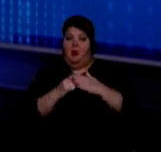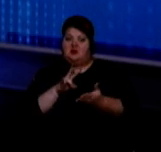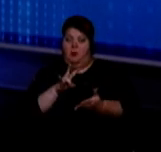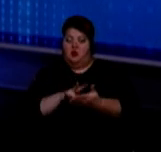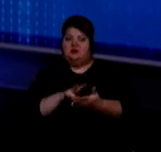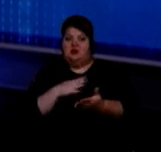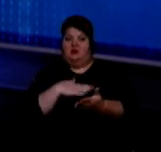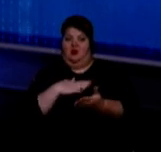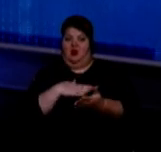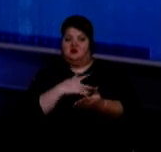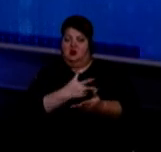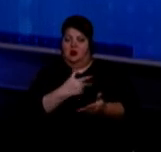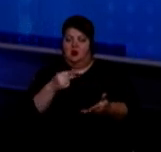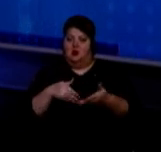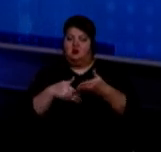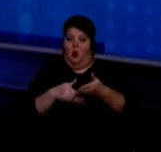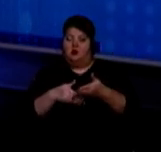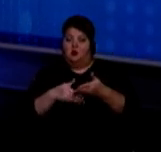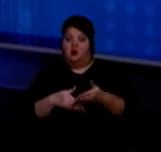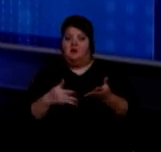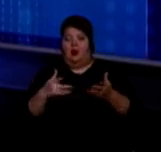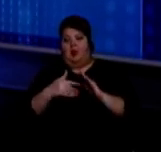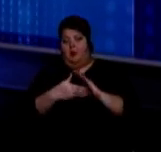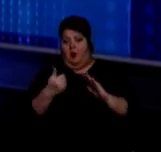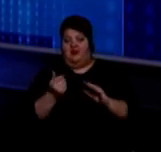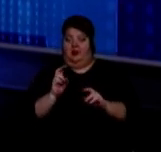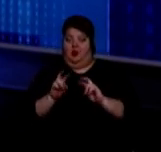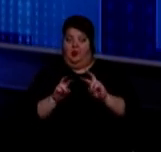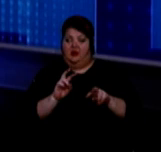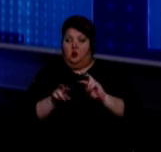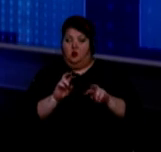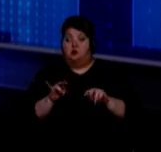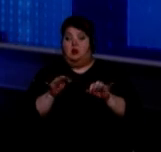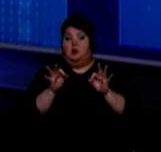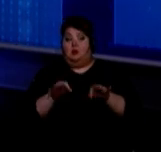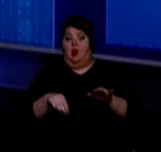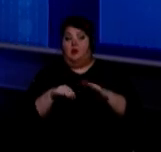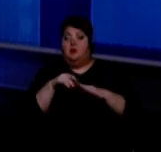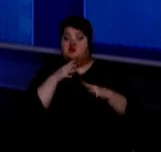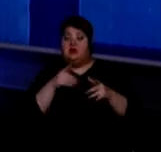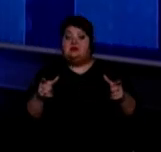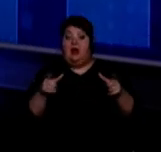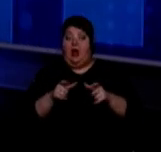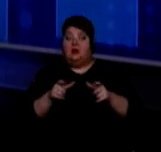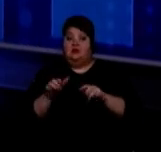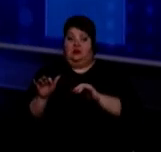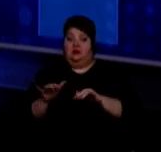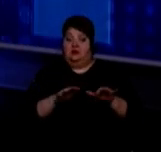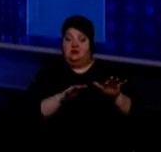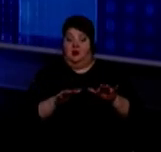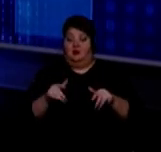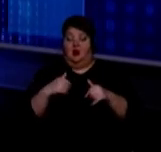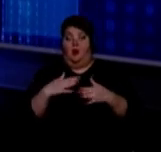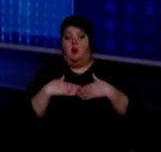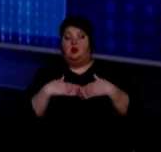донорів, які постійно до нас по виклику приходять, і якраз під час карантинних заходів вони по